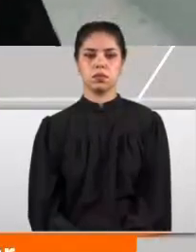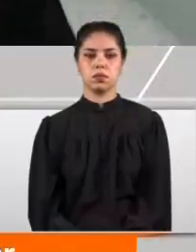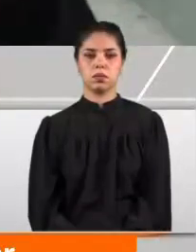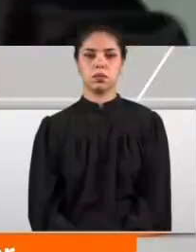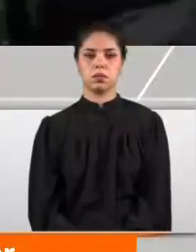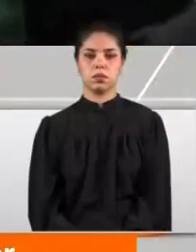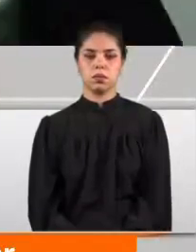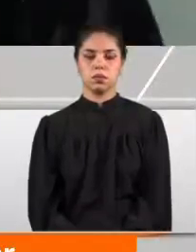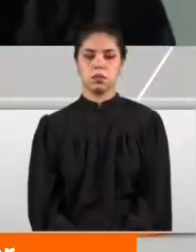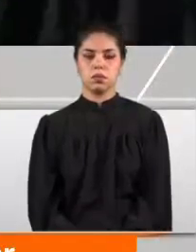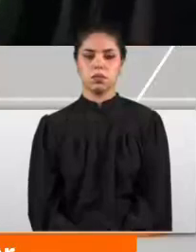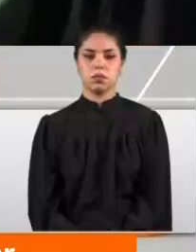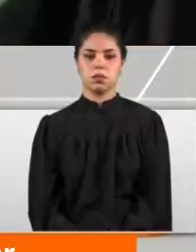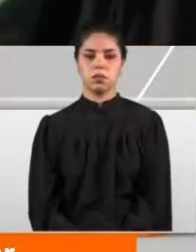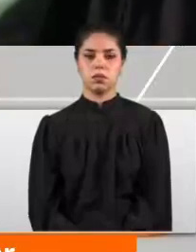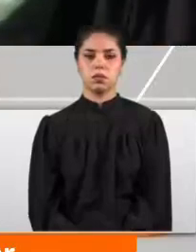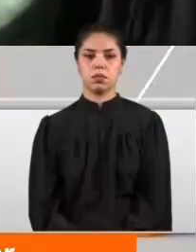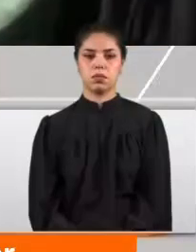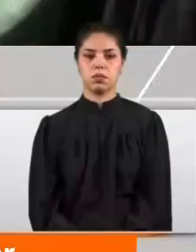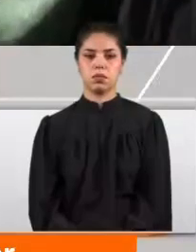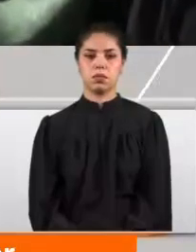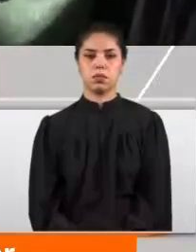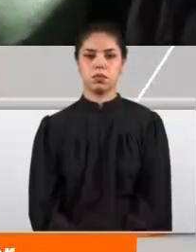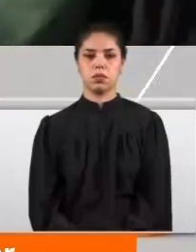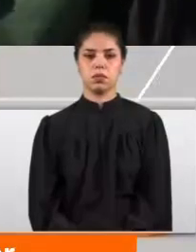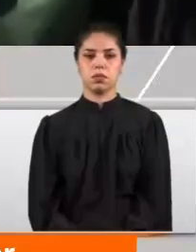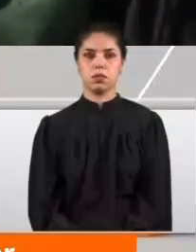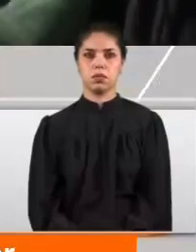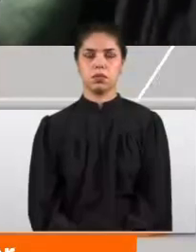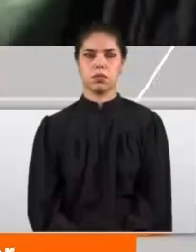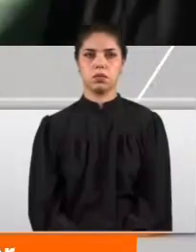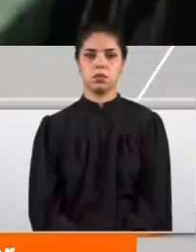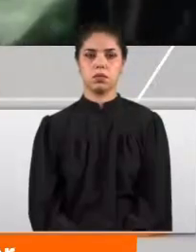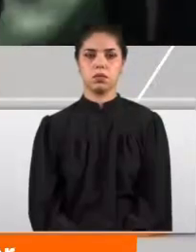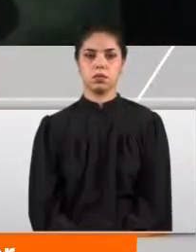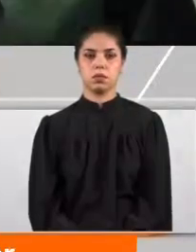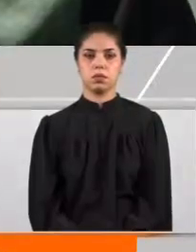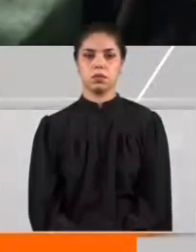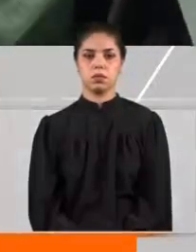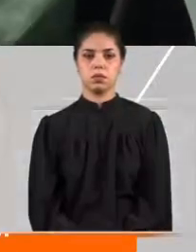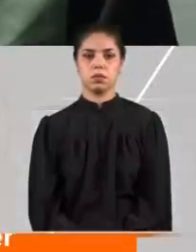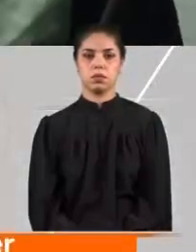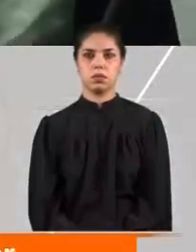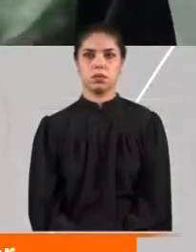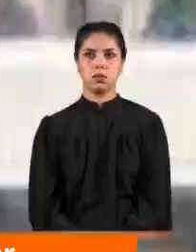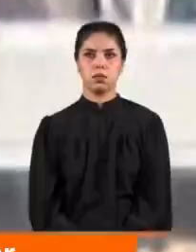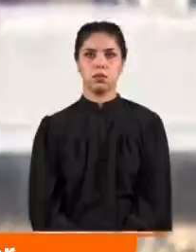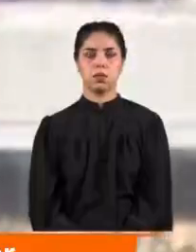çıkarsa müthiş bir Türk tarihine Hatta dünya hukuk tarihine geçecek müthiş bir skandalla karşı karşıya kalıyor olacağız